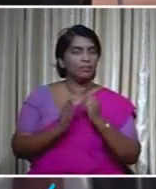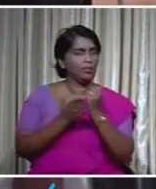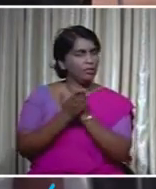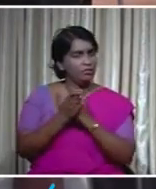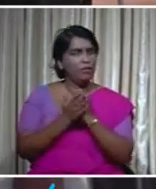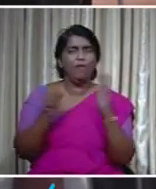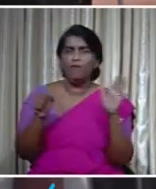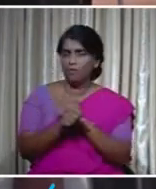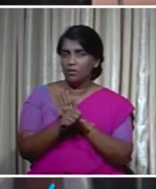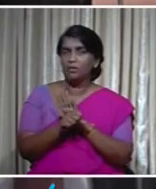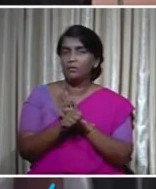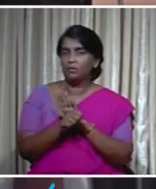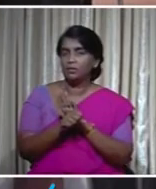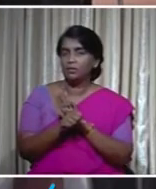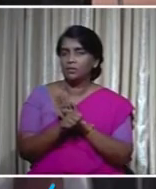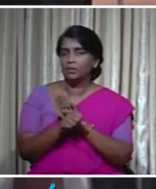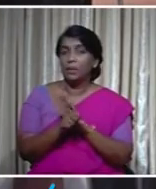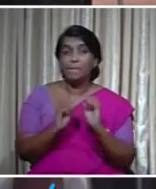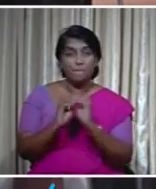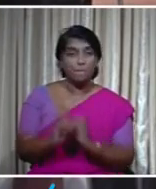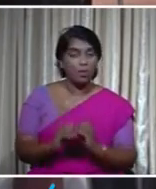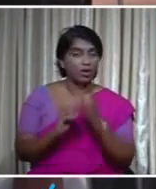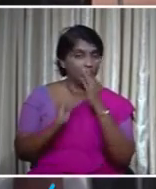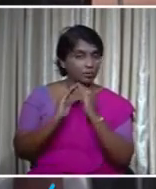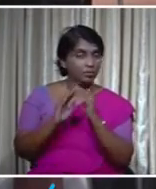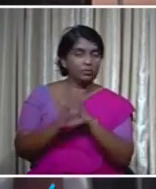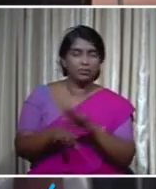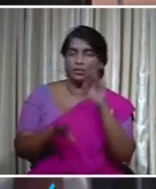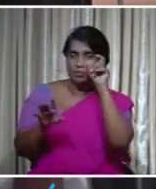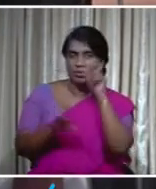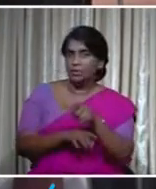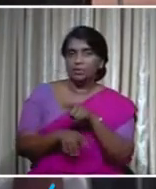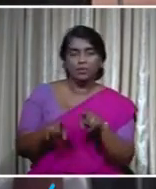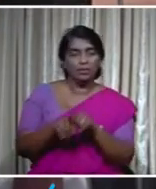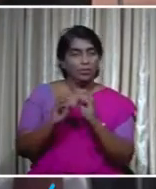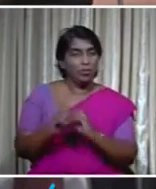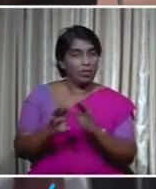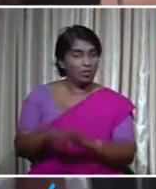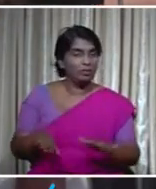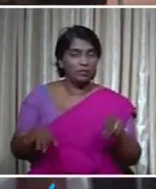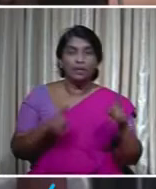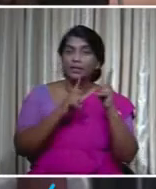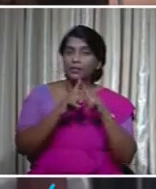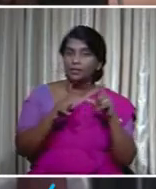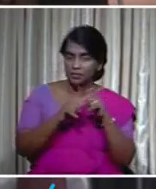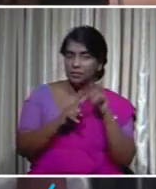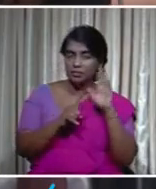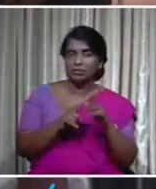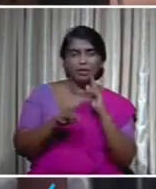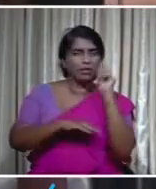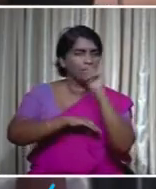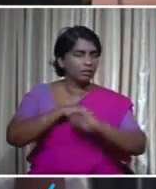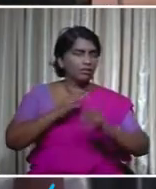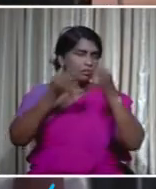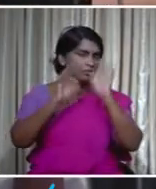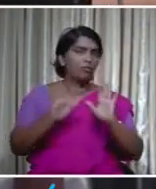முன்பள்ளி சிறார்கள் கிண்ட காடின் உலகத்திலே எவ்வளவு செல்வாக்குடையது, இந்த இந்த இந்த கிண்ட காடின் சிறுபிள்ளைகளுடைய கல்விக்கு ஒரு திட்டத்தை கொண்டு வாருங்கள். இலங்கையிலே வடக்கு